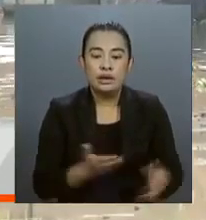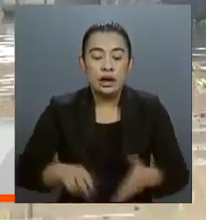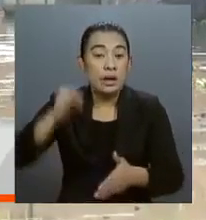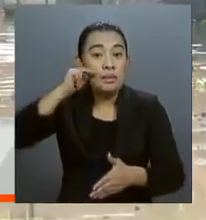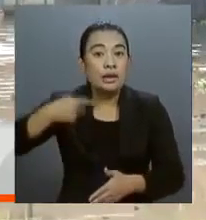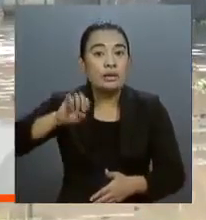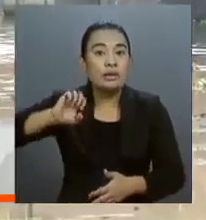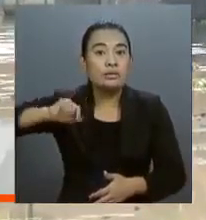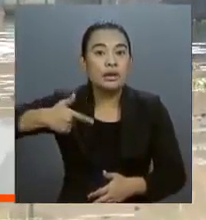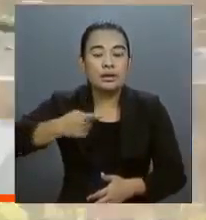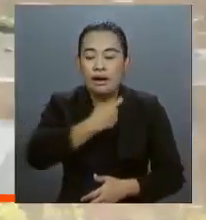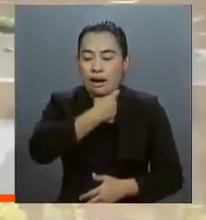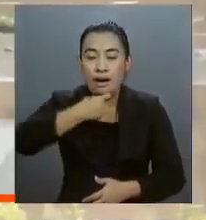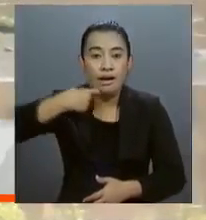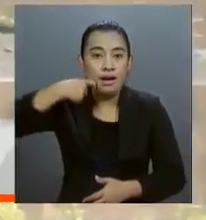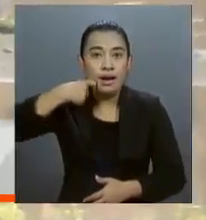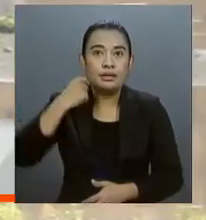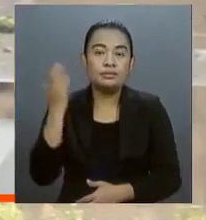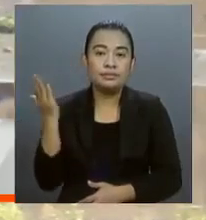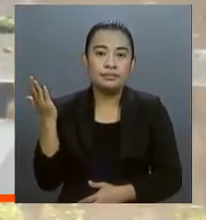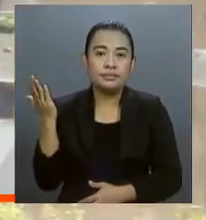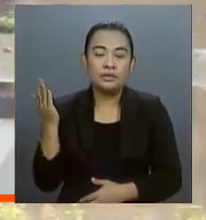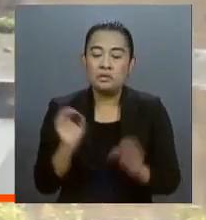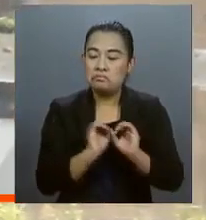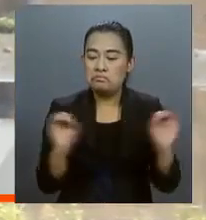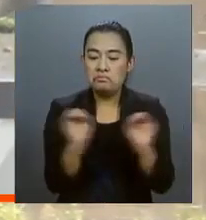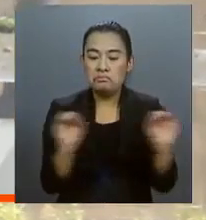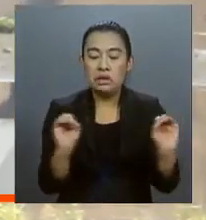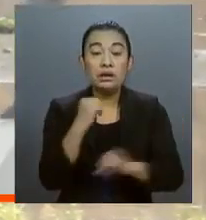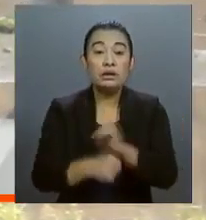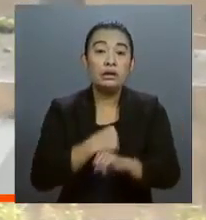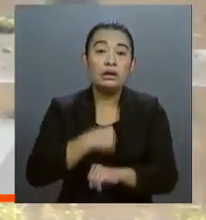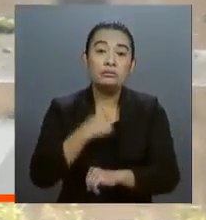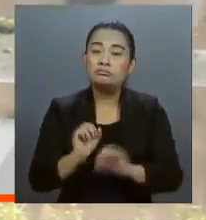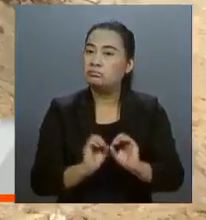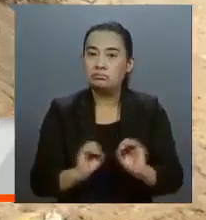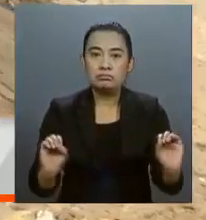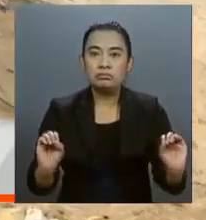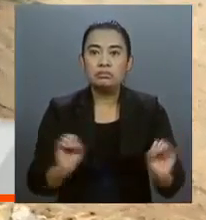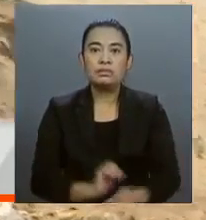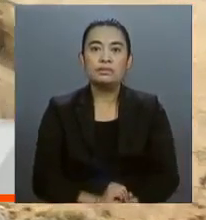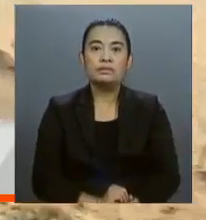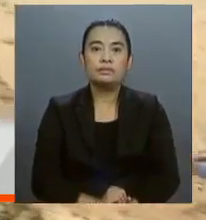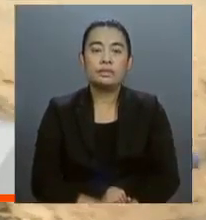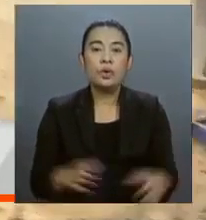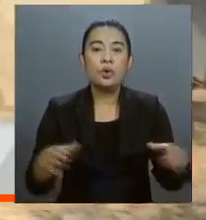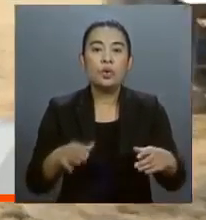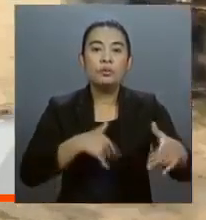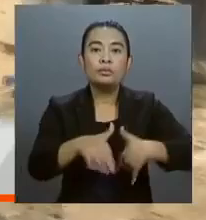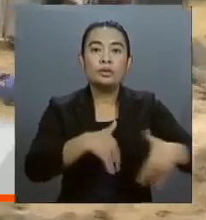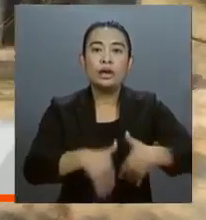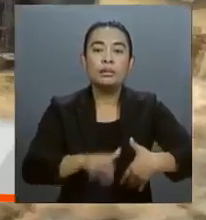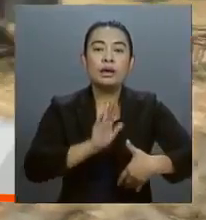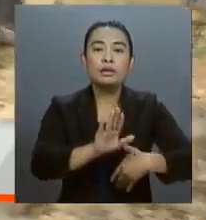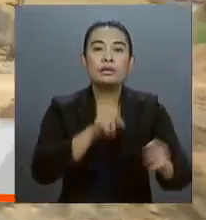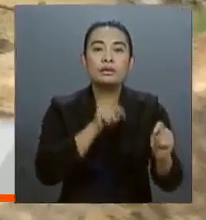อดซึ่งสถานการณ์แบบนี้ไม่เคยเกิดขึ้นในรอบหลายสิบปีที่ผ่านมาขณะที่กลุ่มชาวบ้านในตำบลดอยหล่ออำเภอดอ